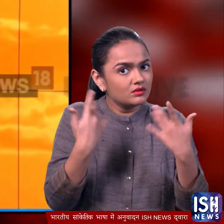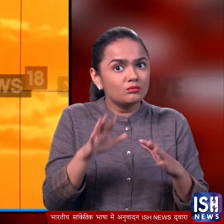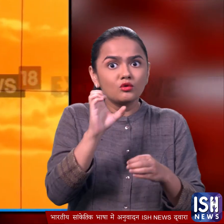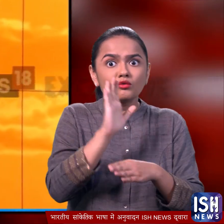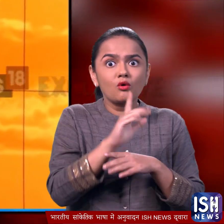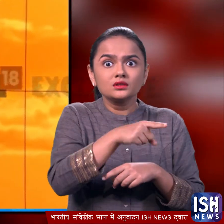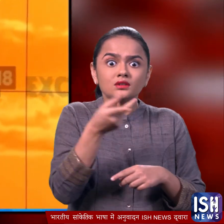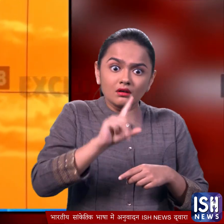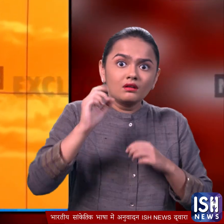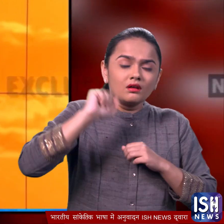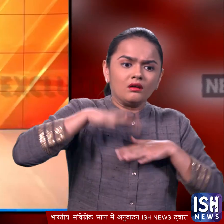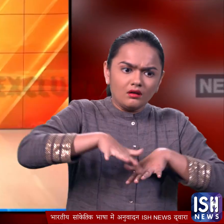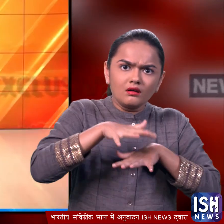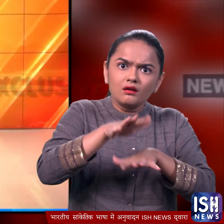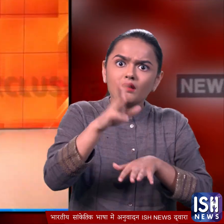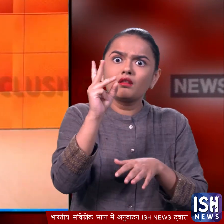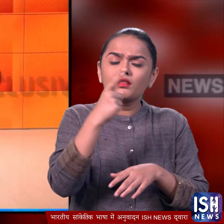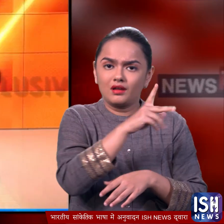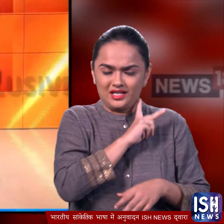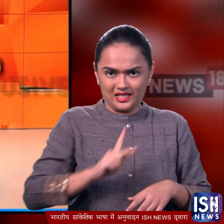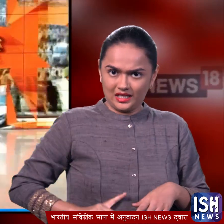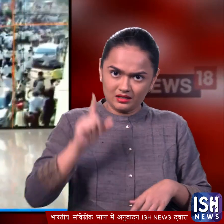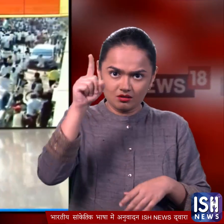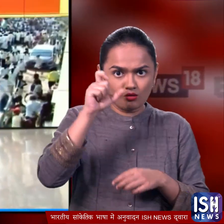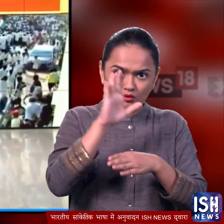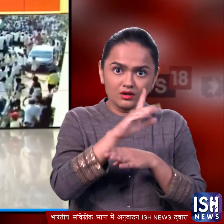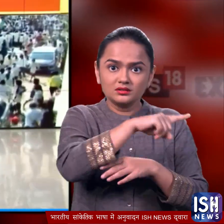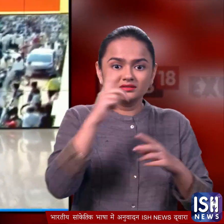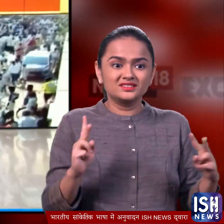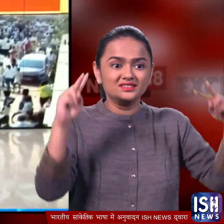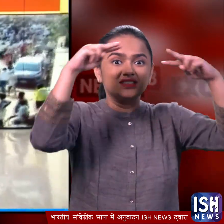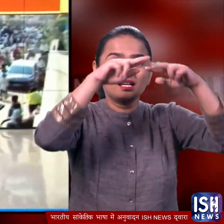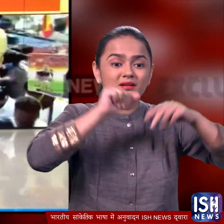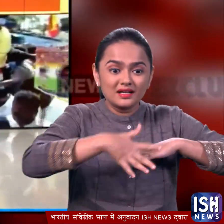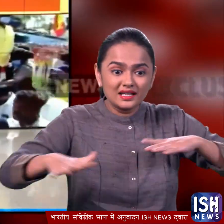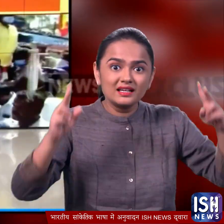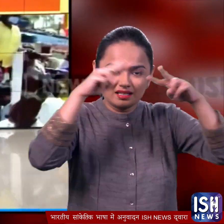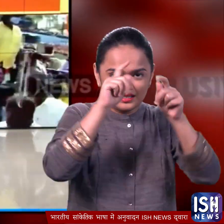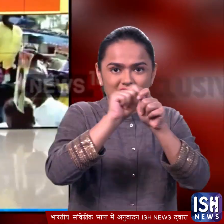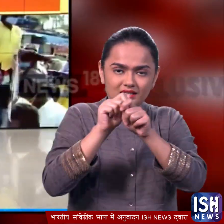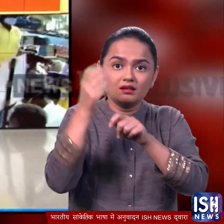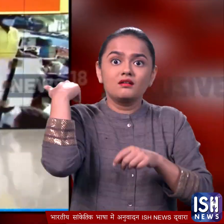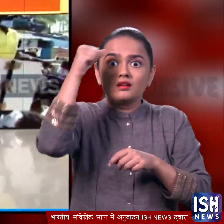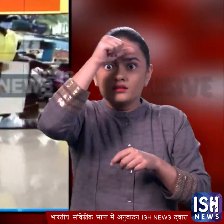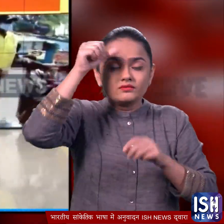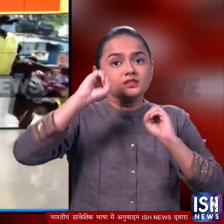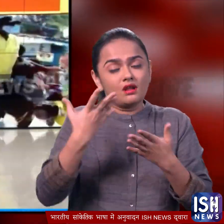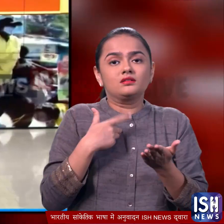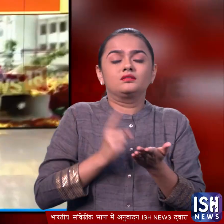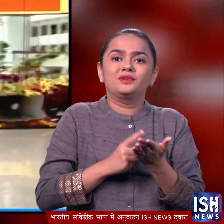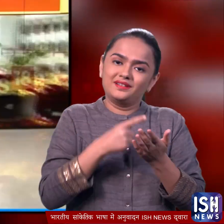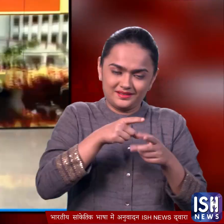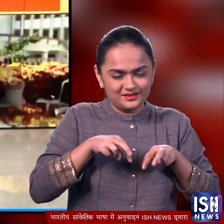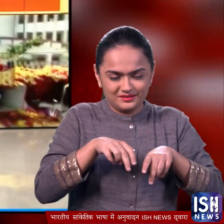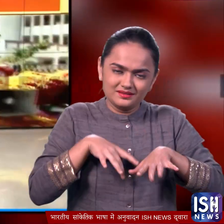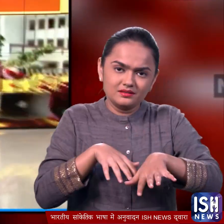पदयात्रा लगातार तीसरे दिन भी जारी रही। कर्नाटक कांग्रेस ने कावेरी नदी पर बांध बनाए जाने की मांग के साथ रविवार को यह पदयात्रा शुरू की थी,